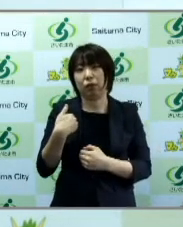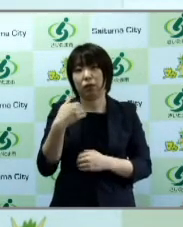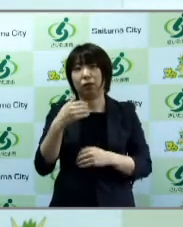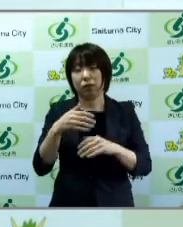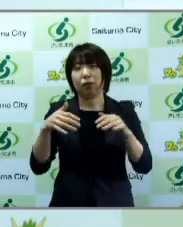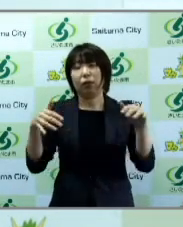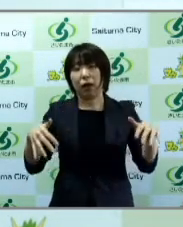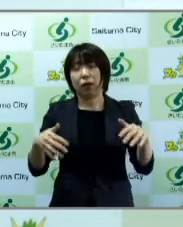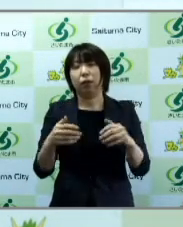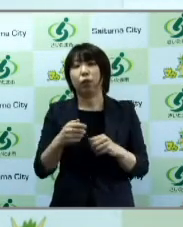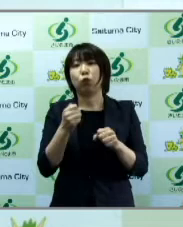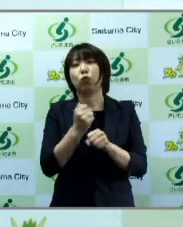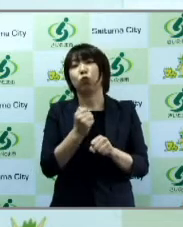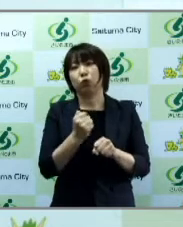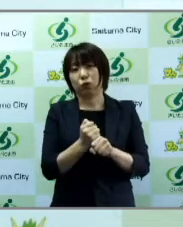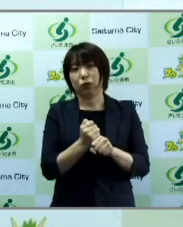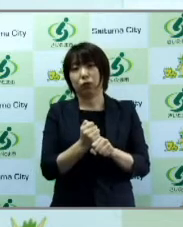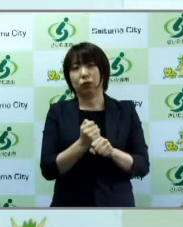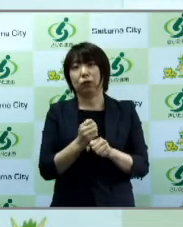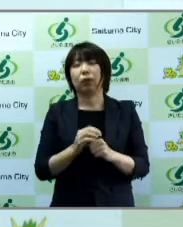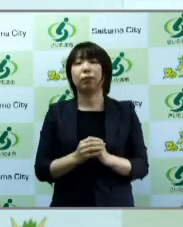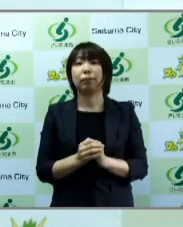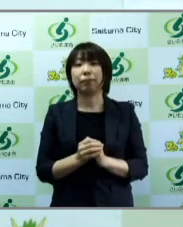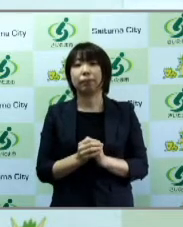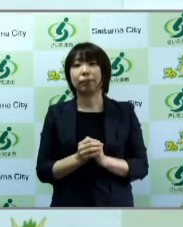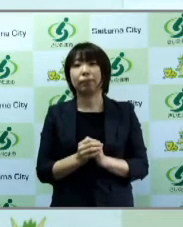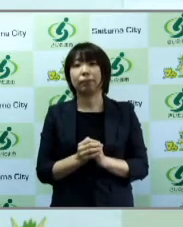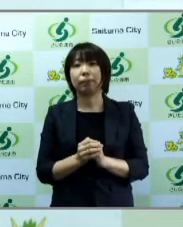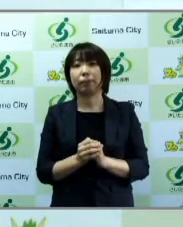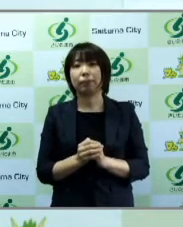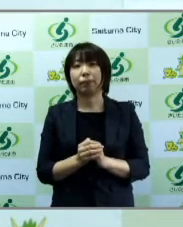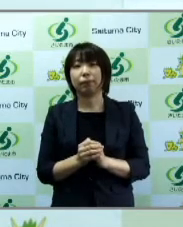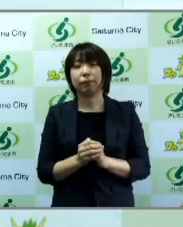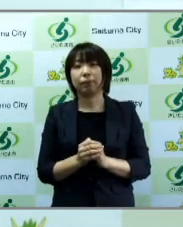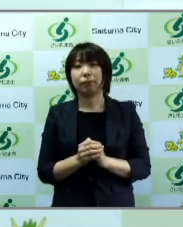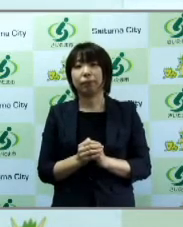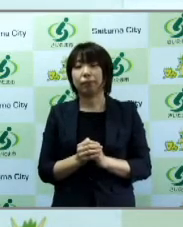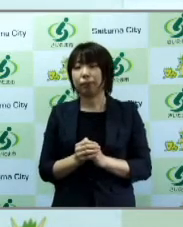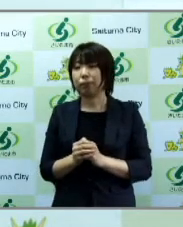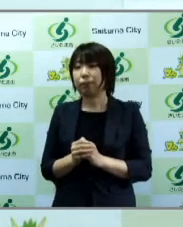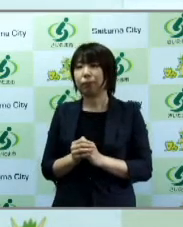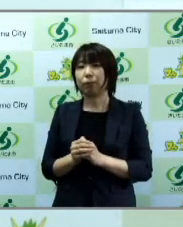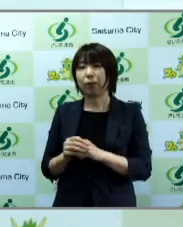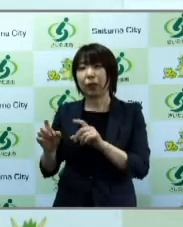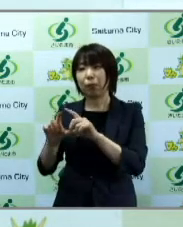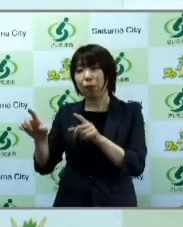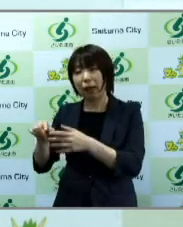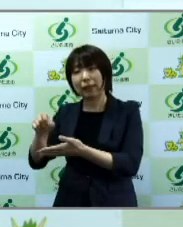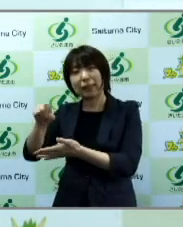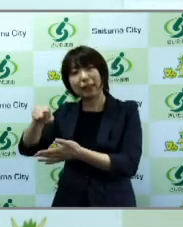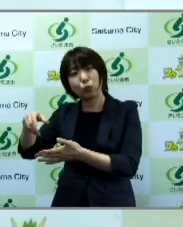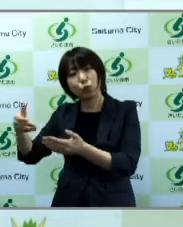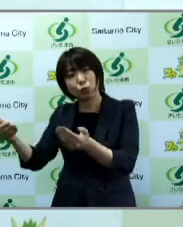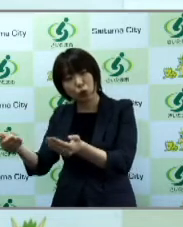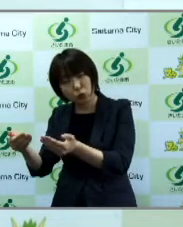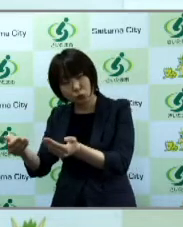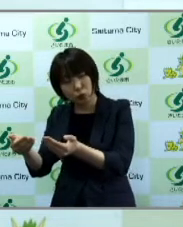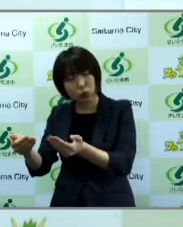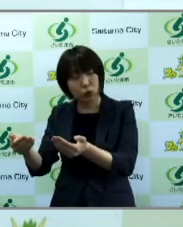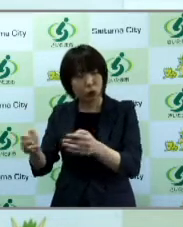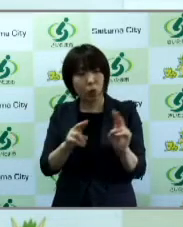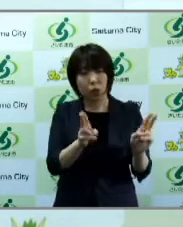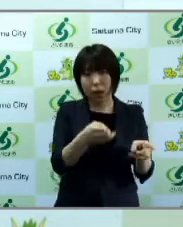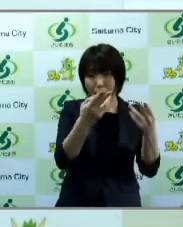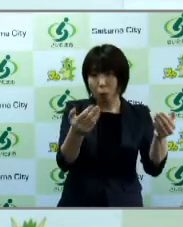ただくと。でそこにできるだけ、事務職の方は専門職、限られた専門職と比べて、